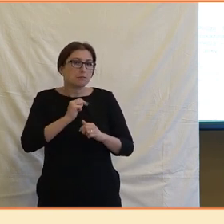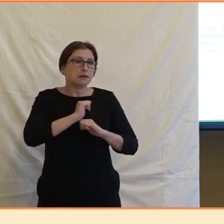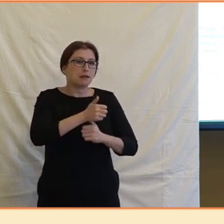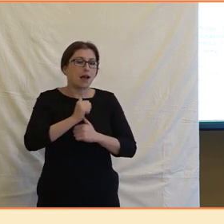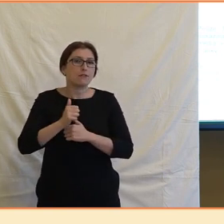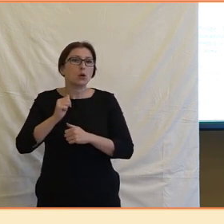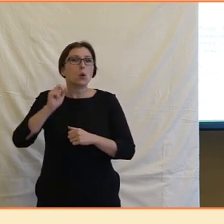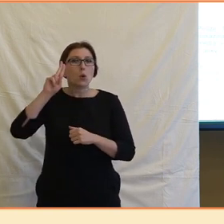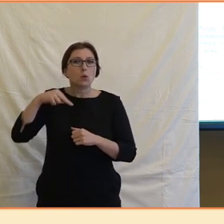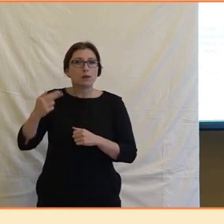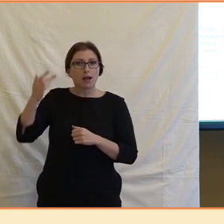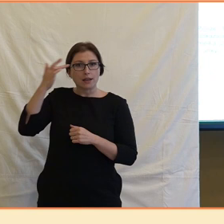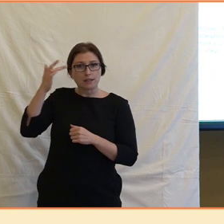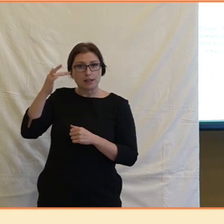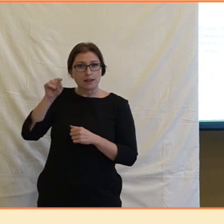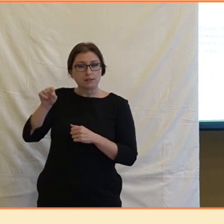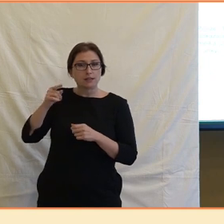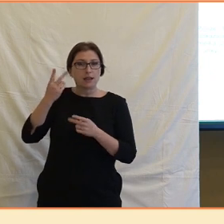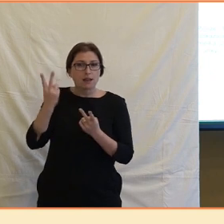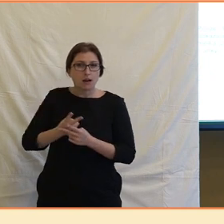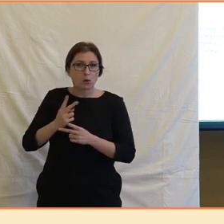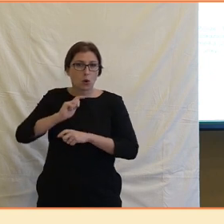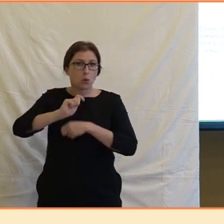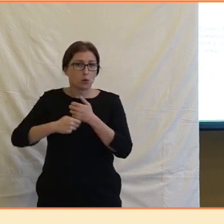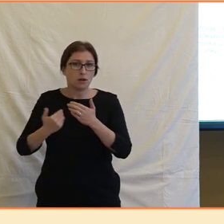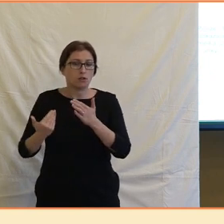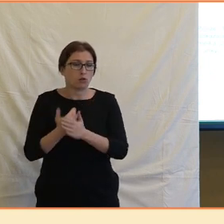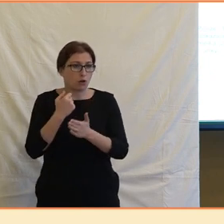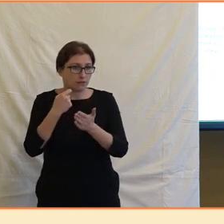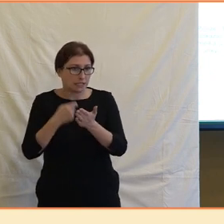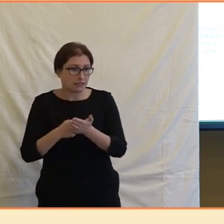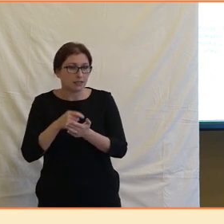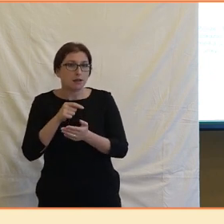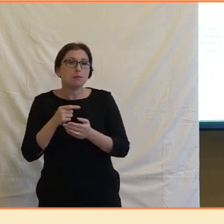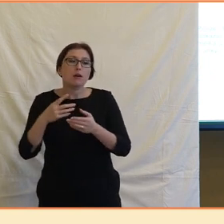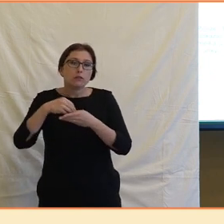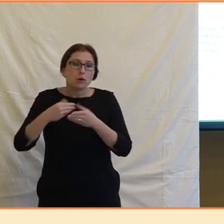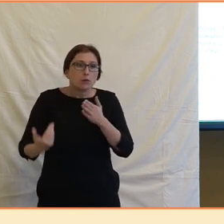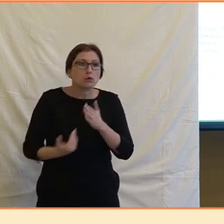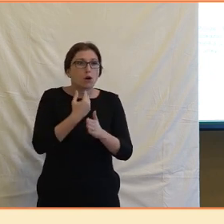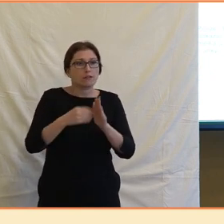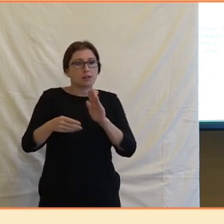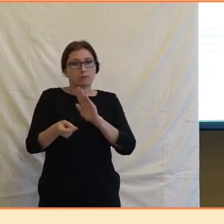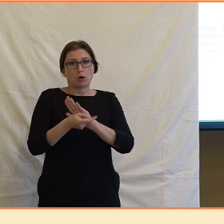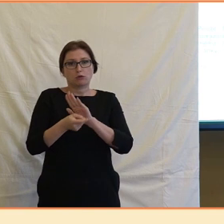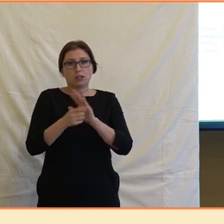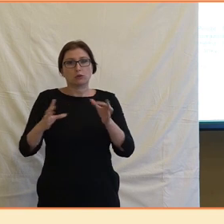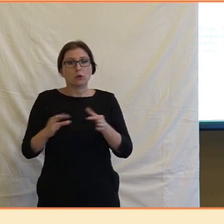regulace umělé inteligence, přičemž se jsou formulovány nové požadavky na